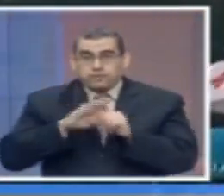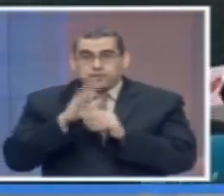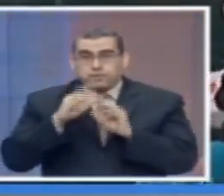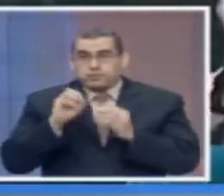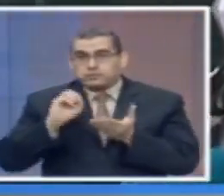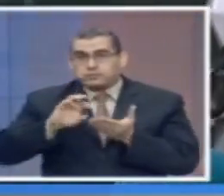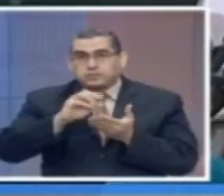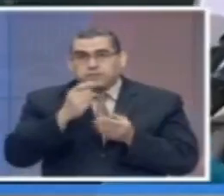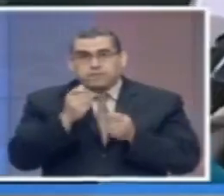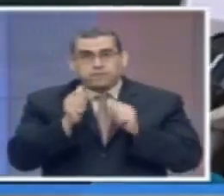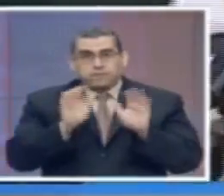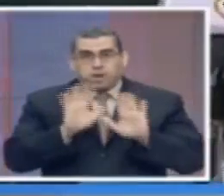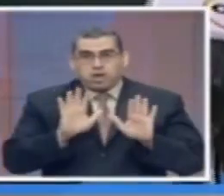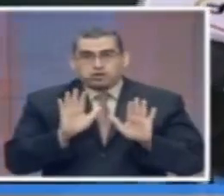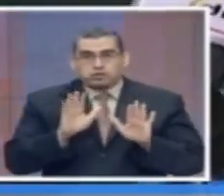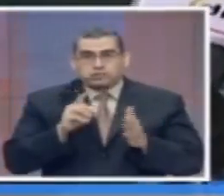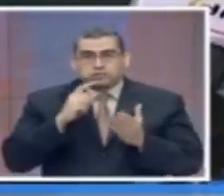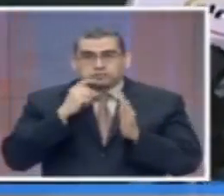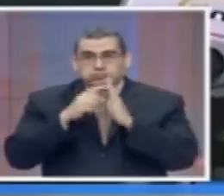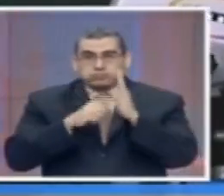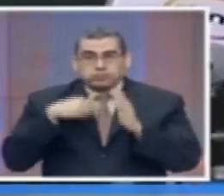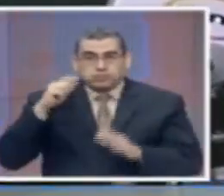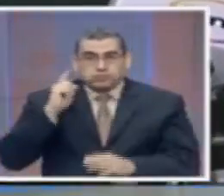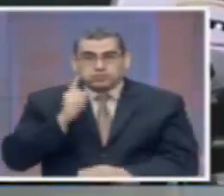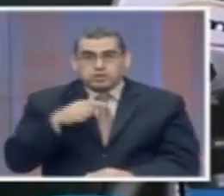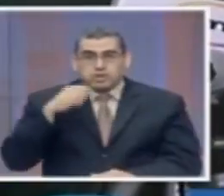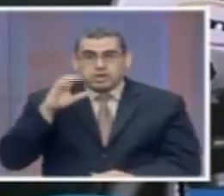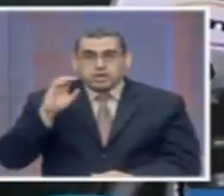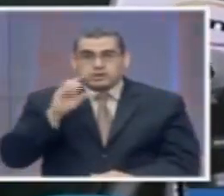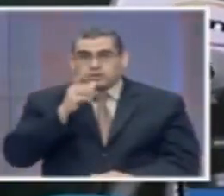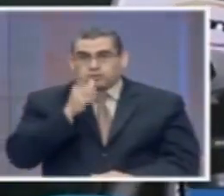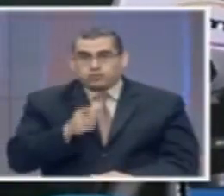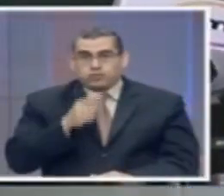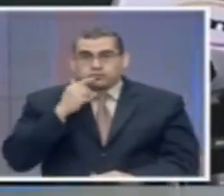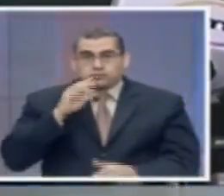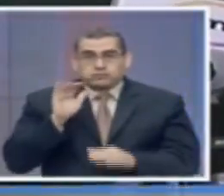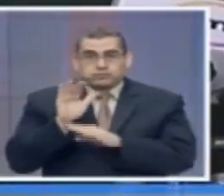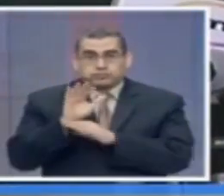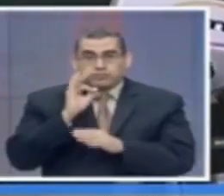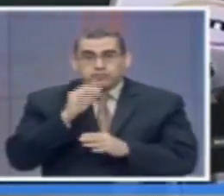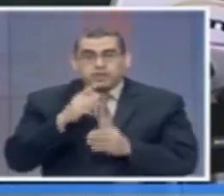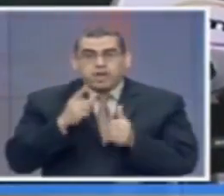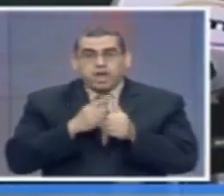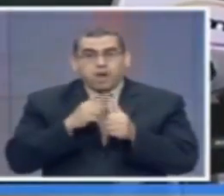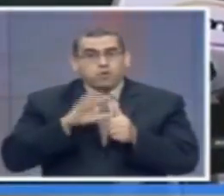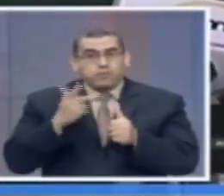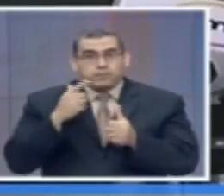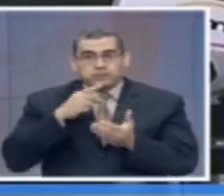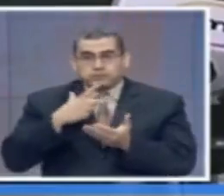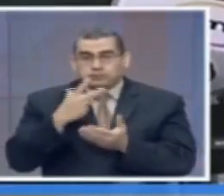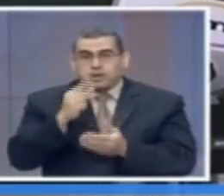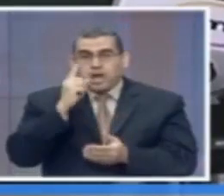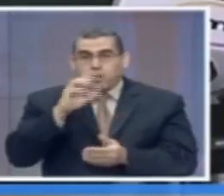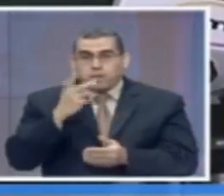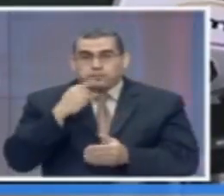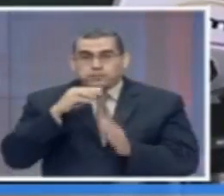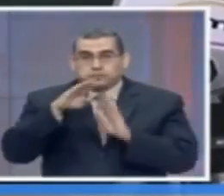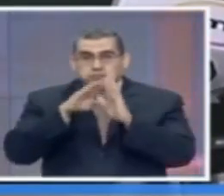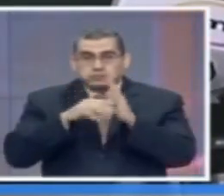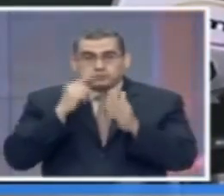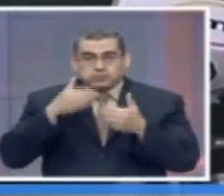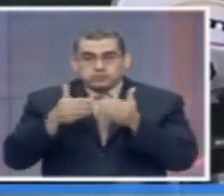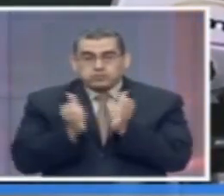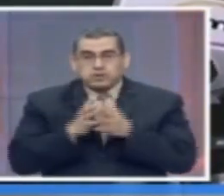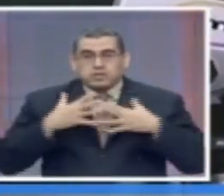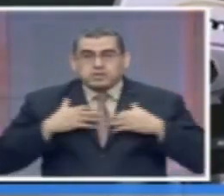مصر بالمجان وفقا لتوجيهات الرئيس عبد الفتاح السيسي. ولفتت زايد إلى أن الأولوية في توزيع اللقاح وفقا لإرشادات منظمة